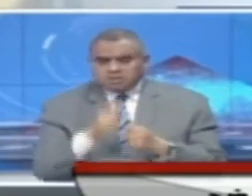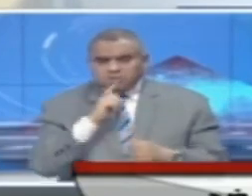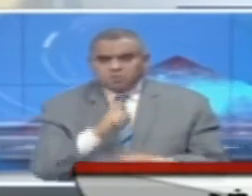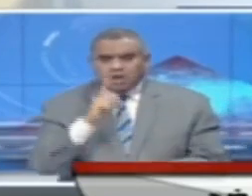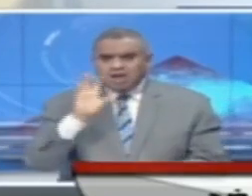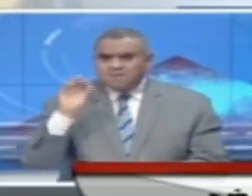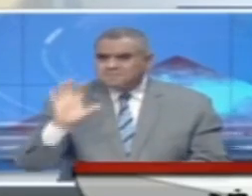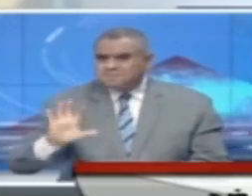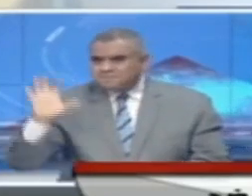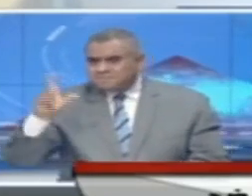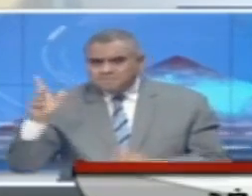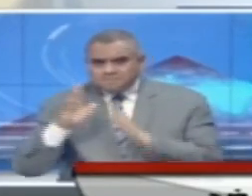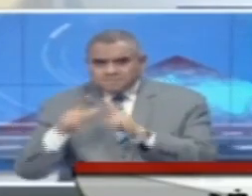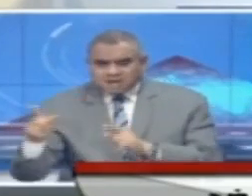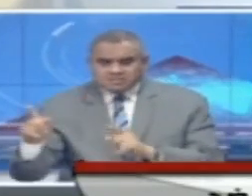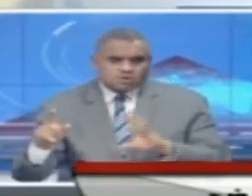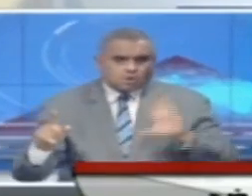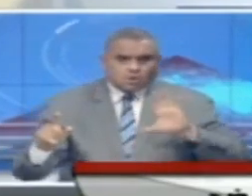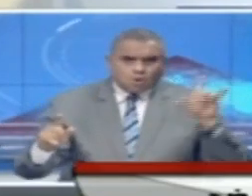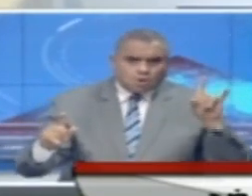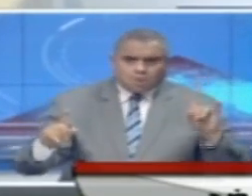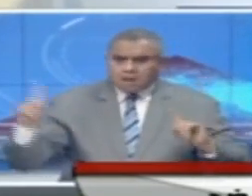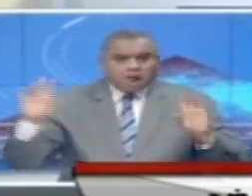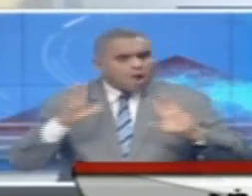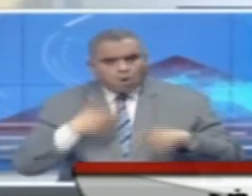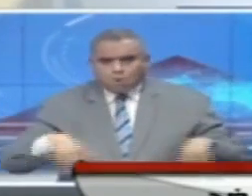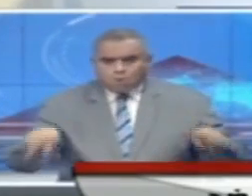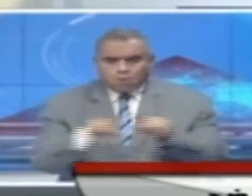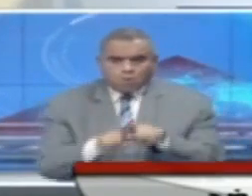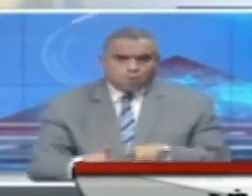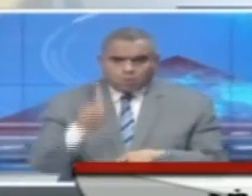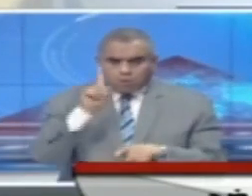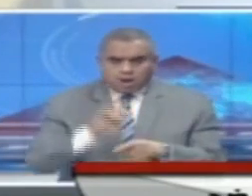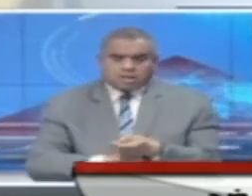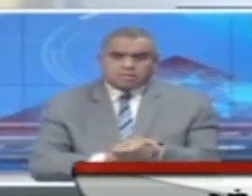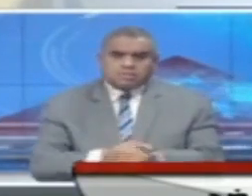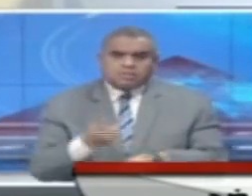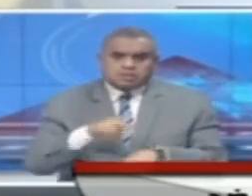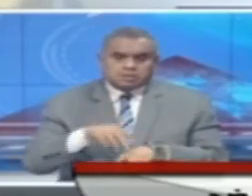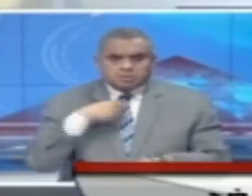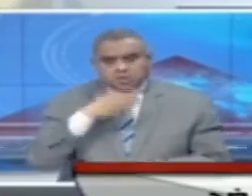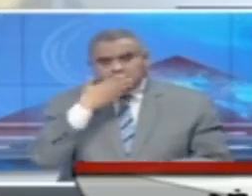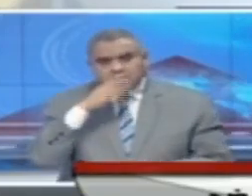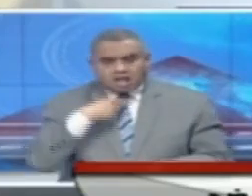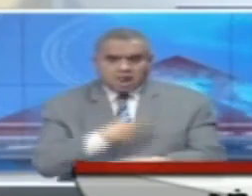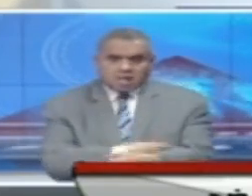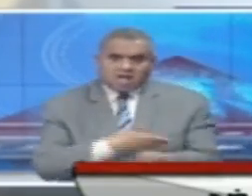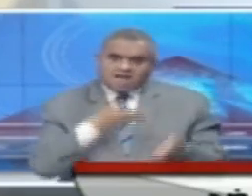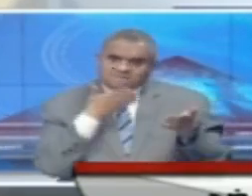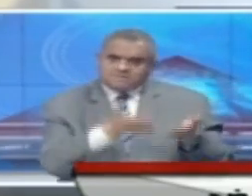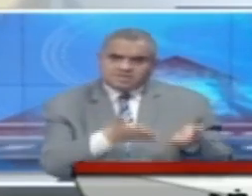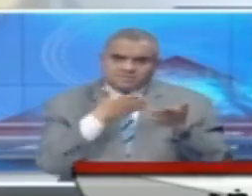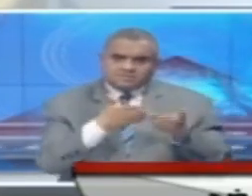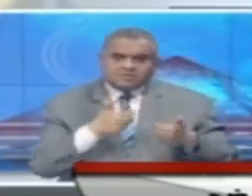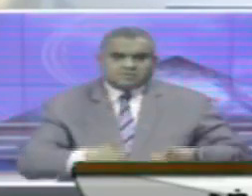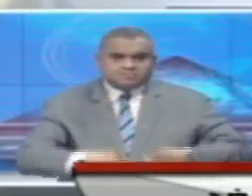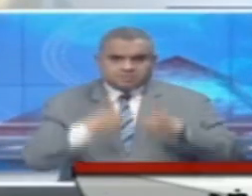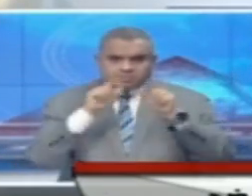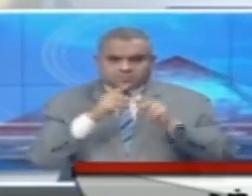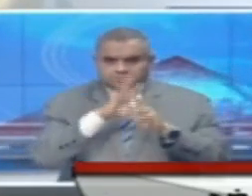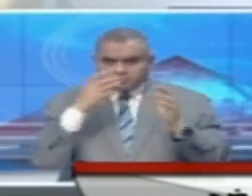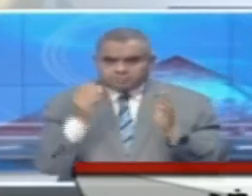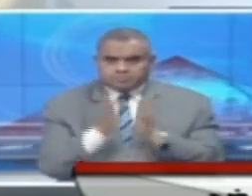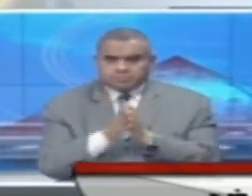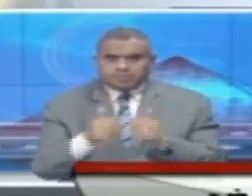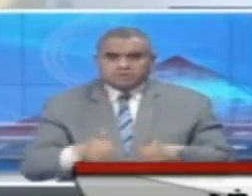عندنا طبعا متوفر الحمد لله، يعني اللقاح موجود عندنا،